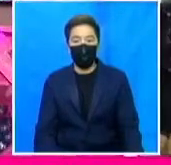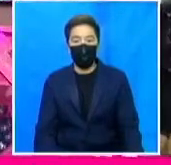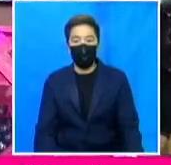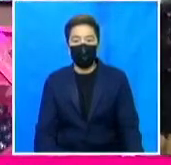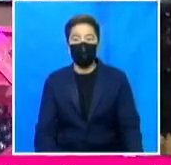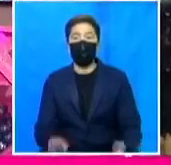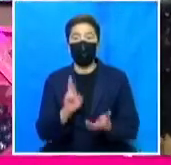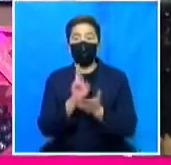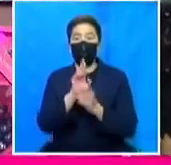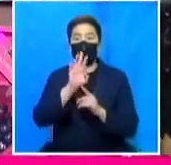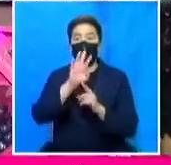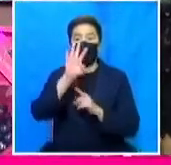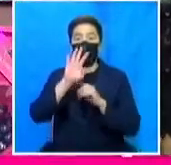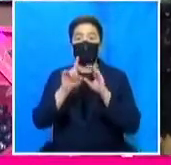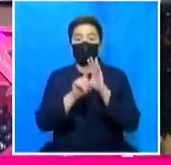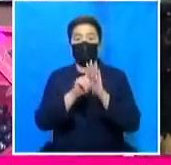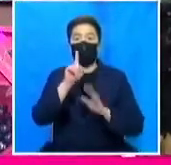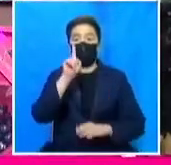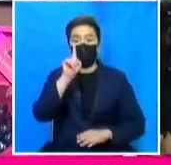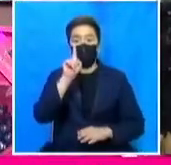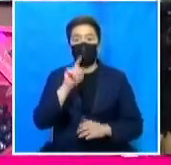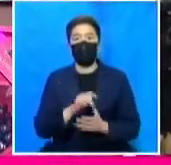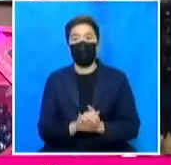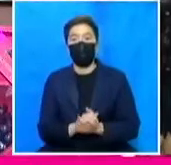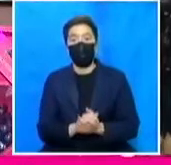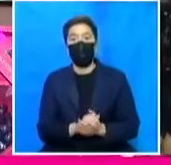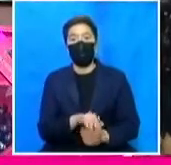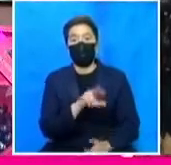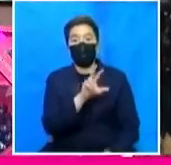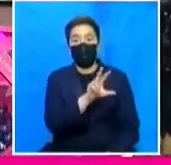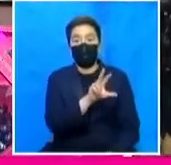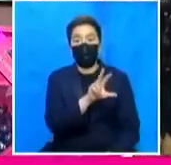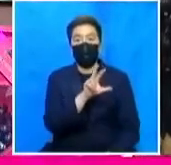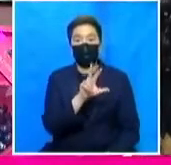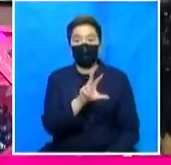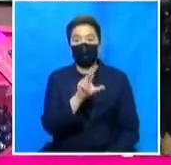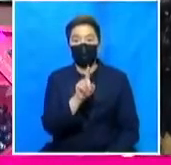อันดับที่4หมุนครั้งที่1เลขที่ออก